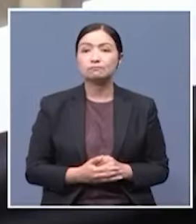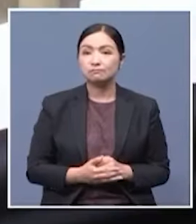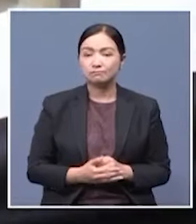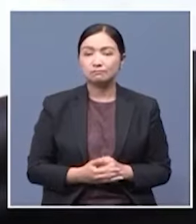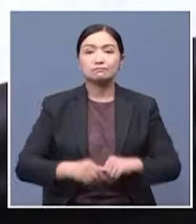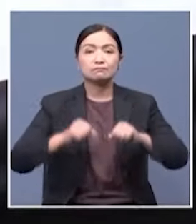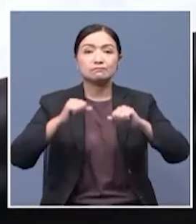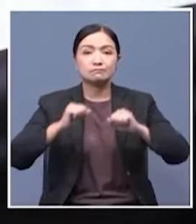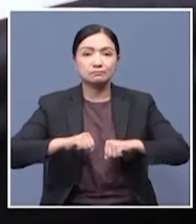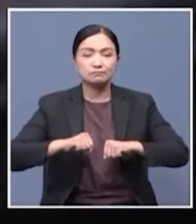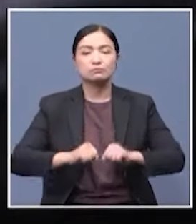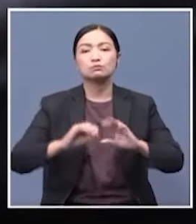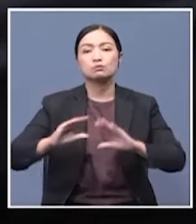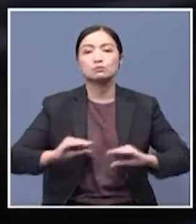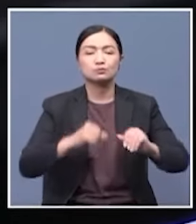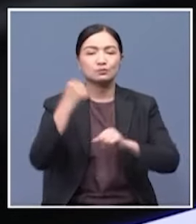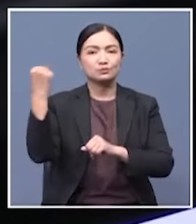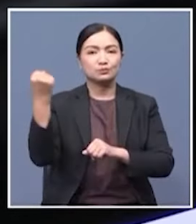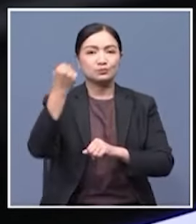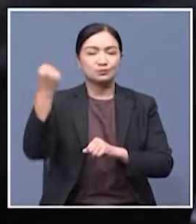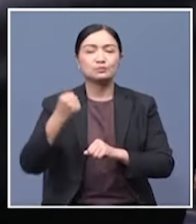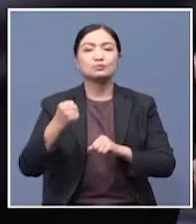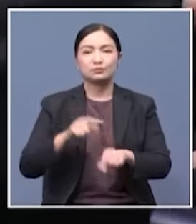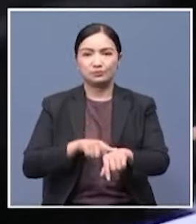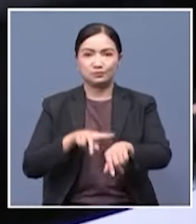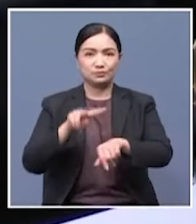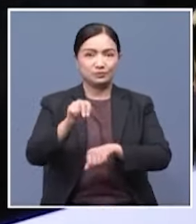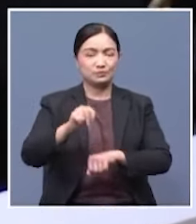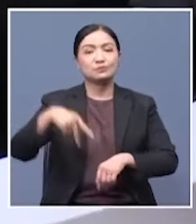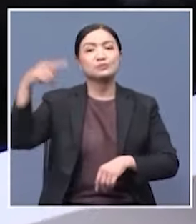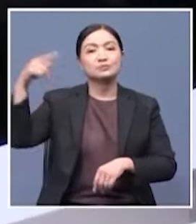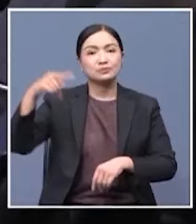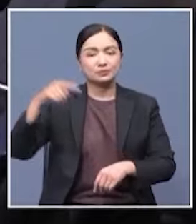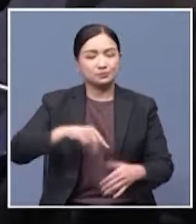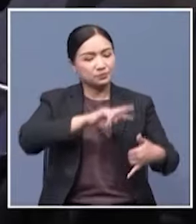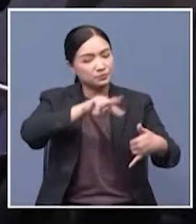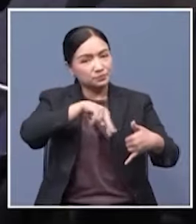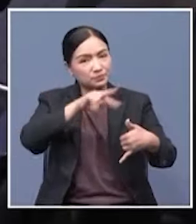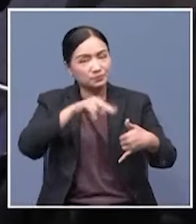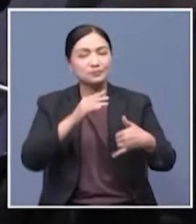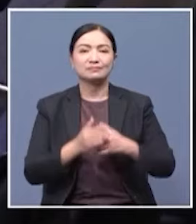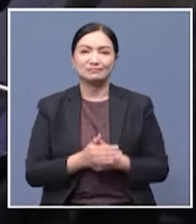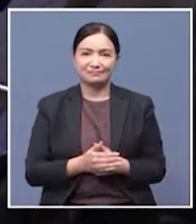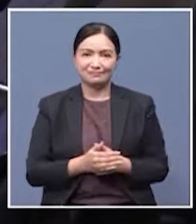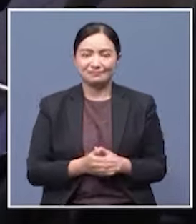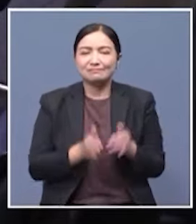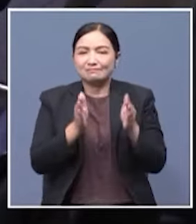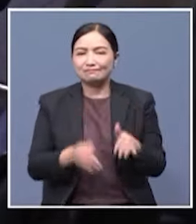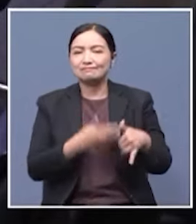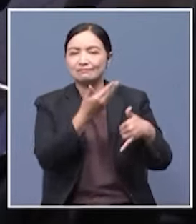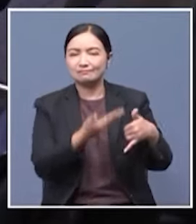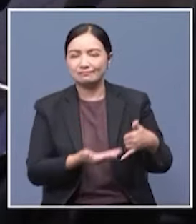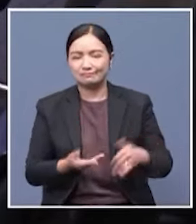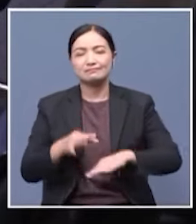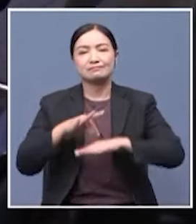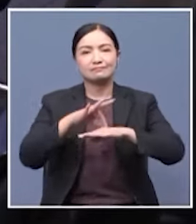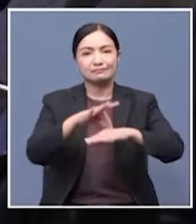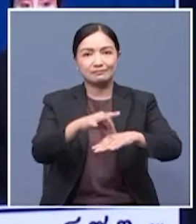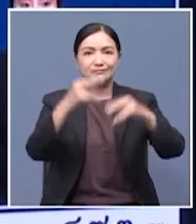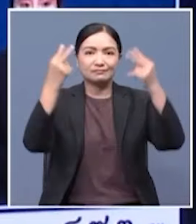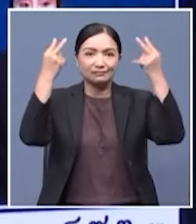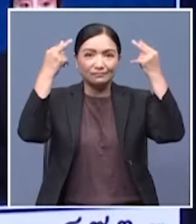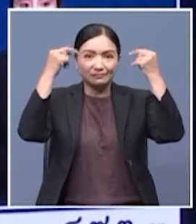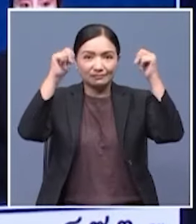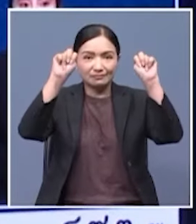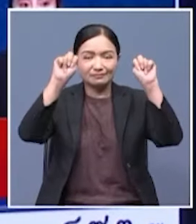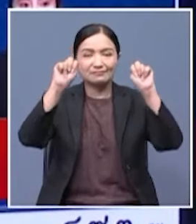ผลการลงมติของที่ประชุมสภาผู้แทนราษฎรนัดพิเศษเพื่อพิจารณาให้ความเห็นชอบบุคคลซึ่งสมควรได้รับการแต่งตั้งเป็น